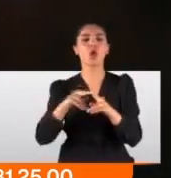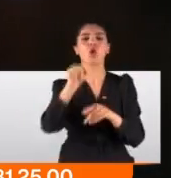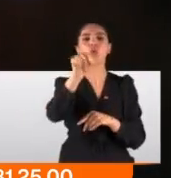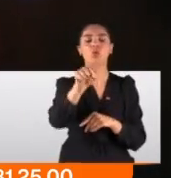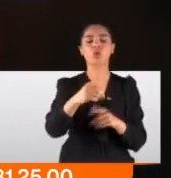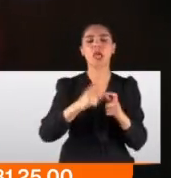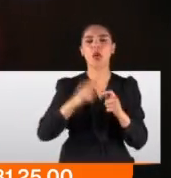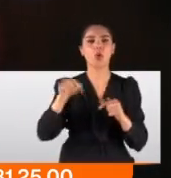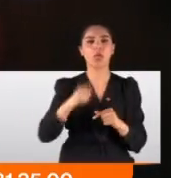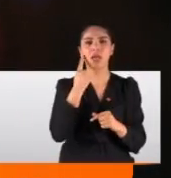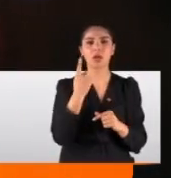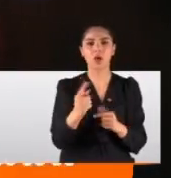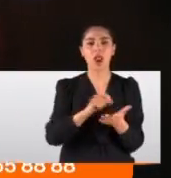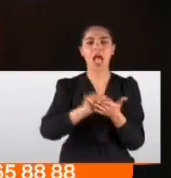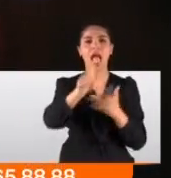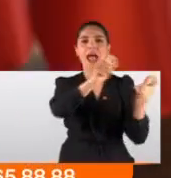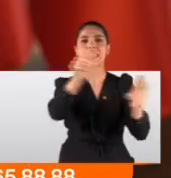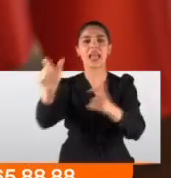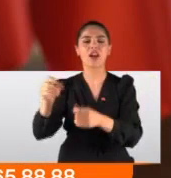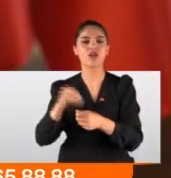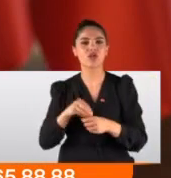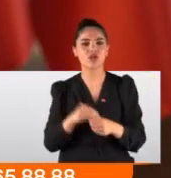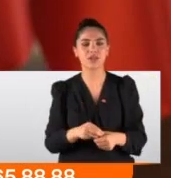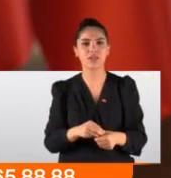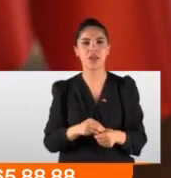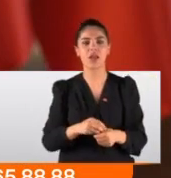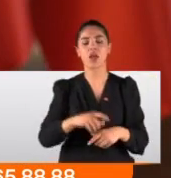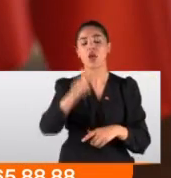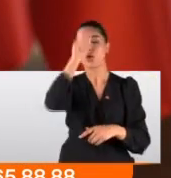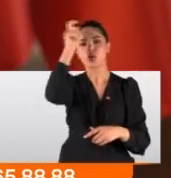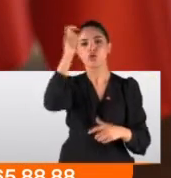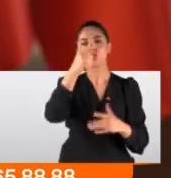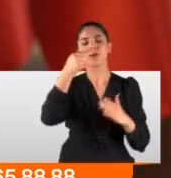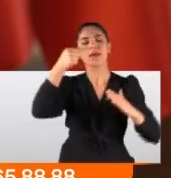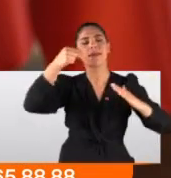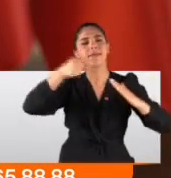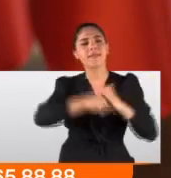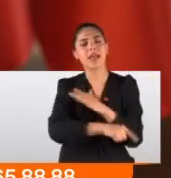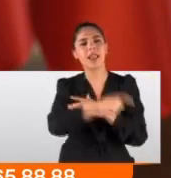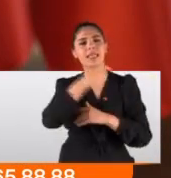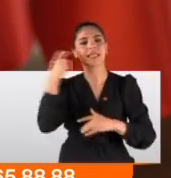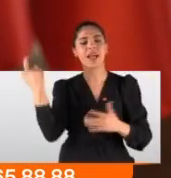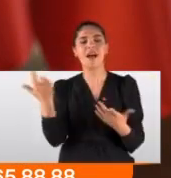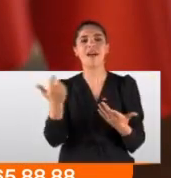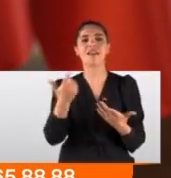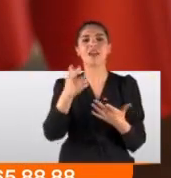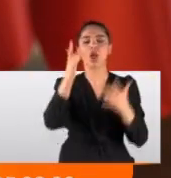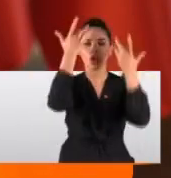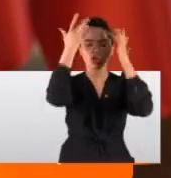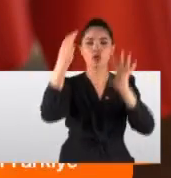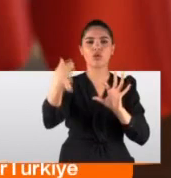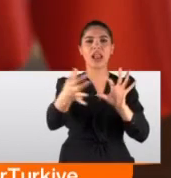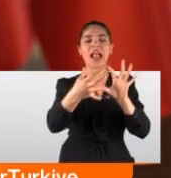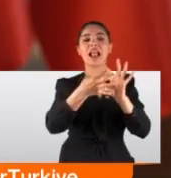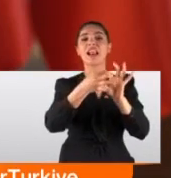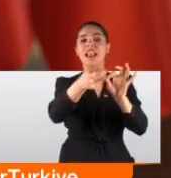kuzeyden güneye, her istikamette ülkemizi derin tarihi ve kültürel ilişkilere sahip